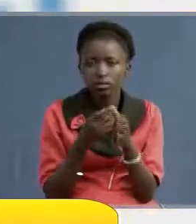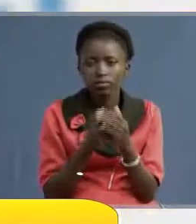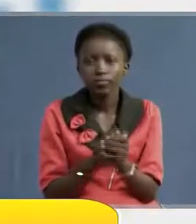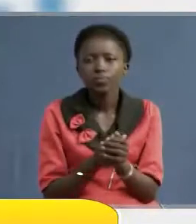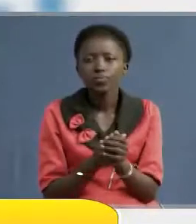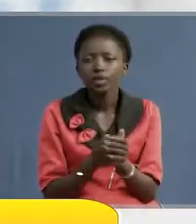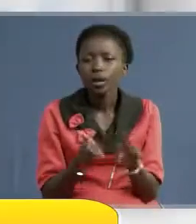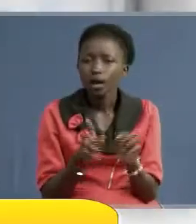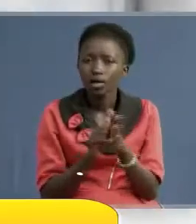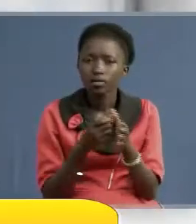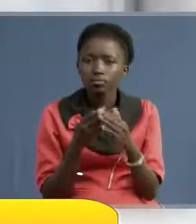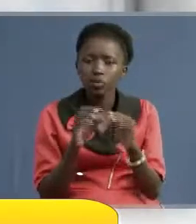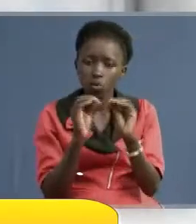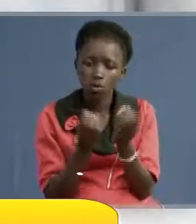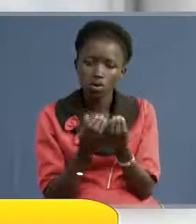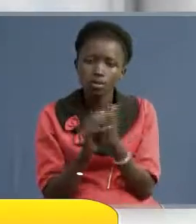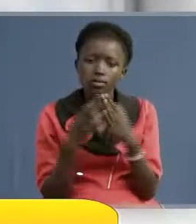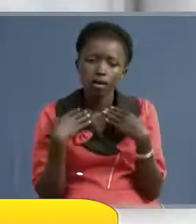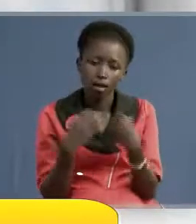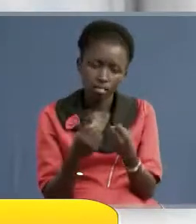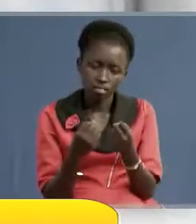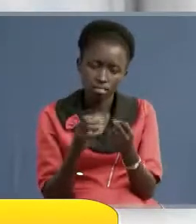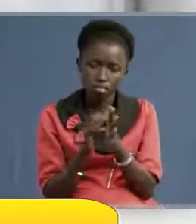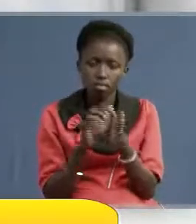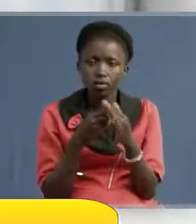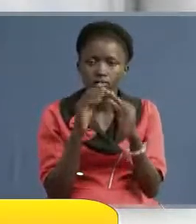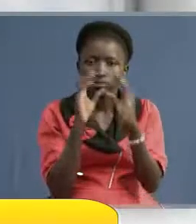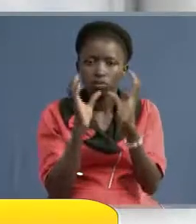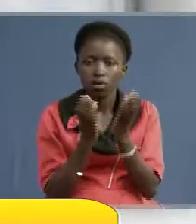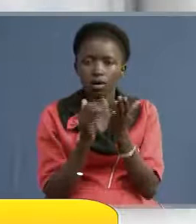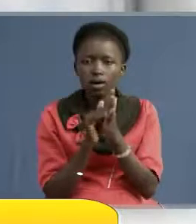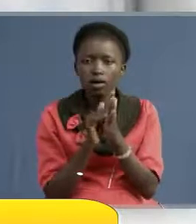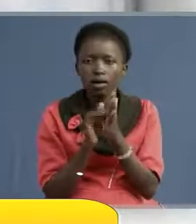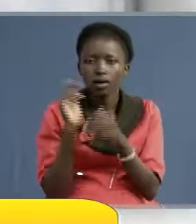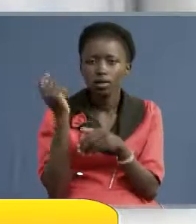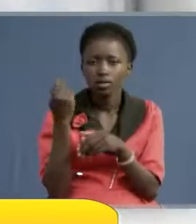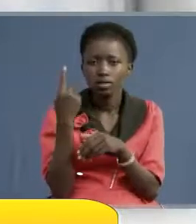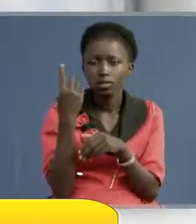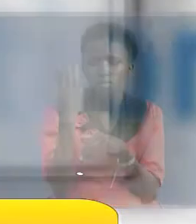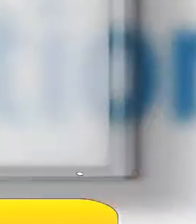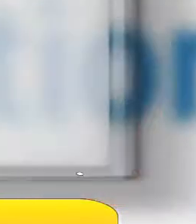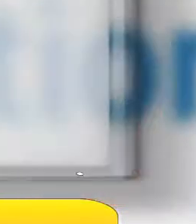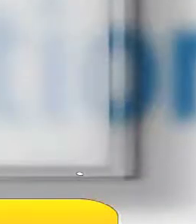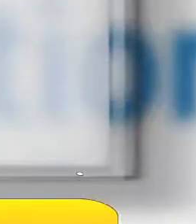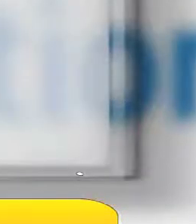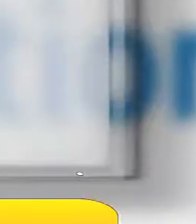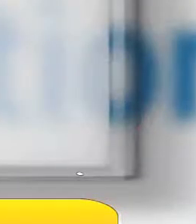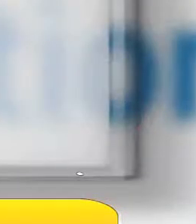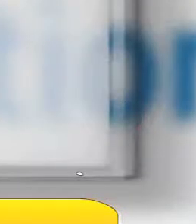suicidal. Kulingana na shirika la afya duniani, Kenya imeorodheshwa nambari 114 kati ya